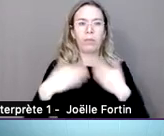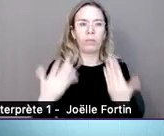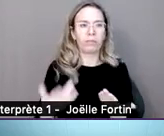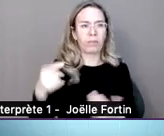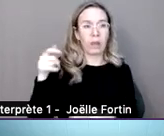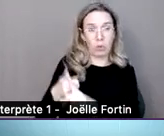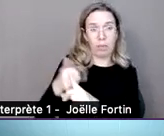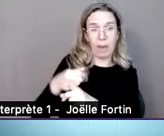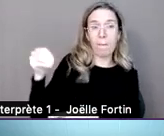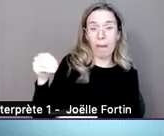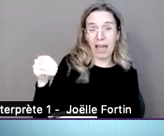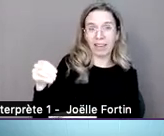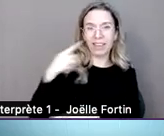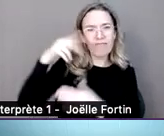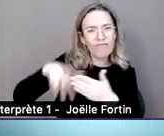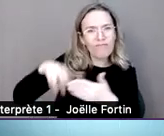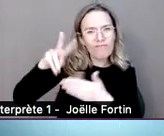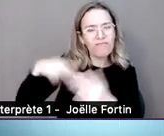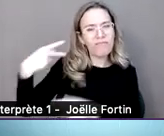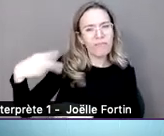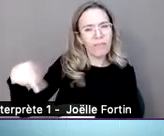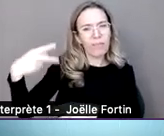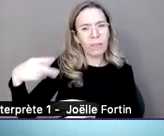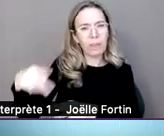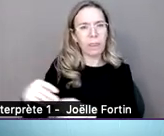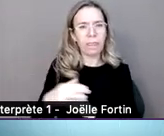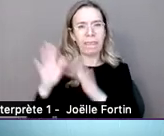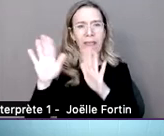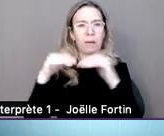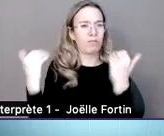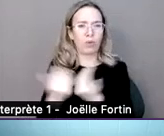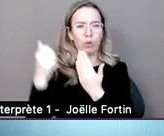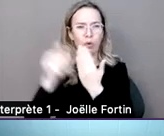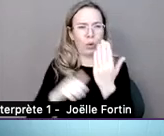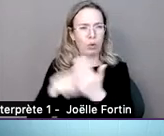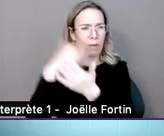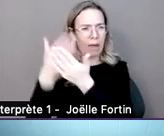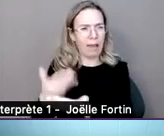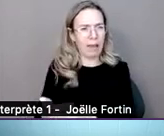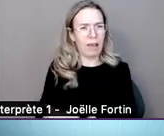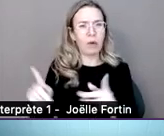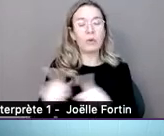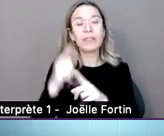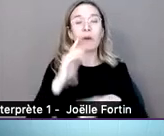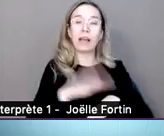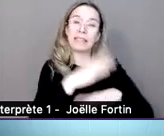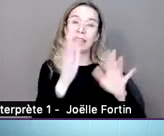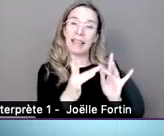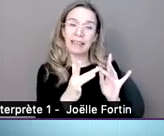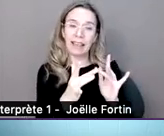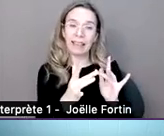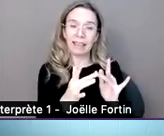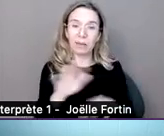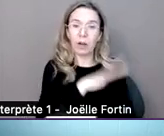vous visitez après vous aurez tout le document, et aussi si vous allez sur le site du